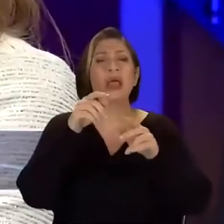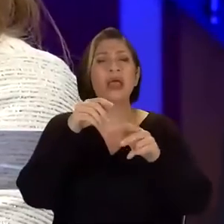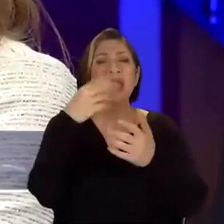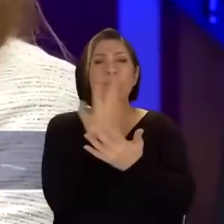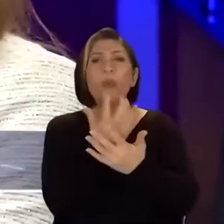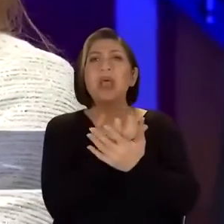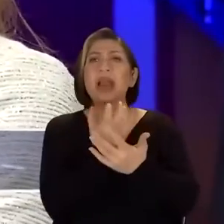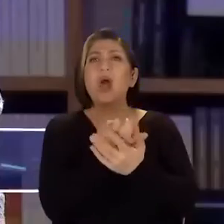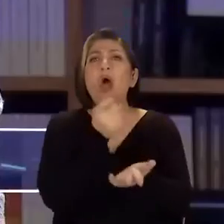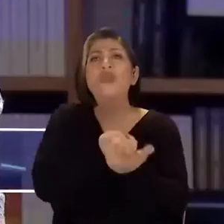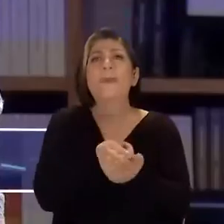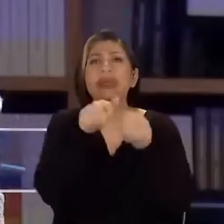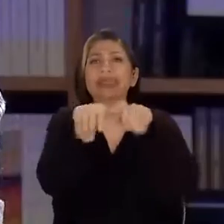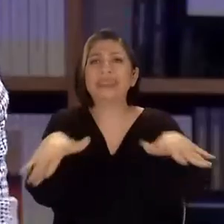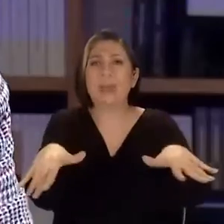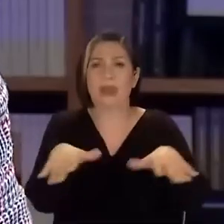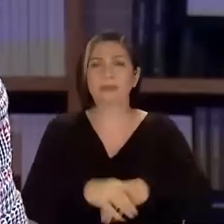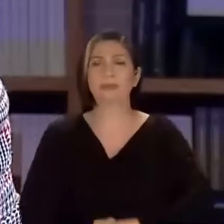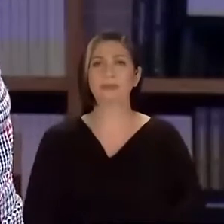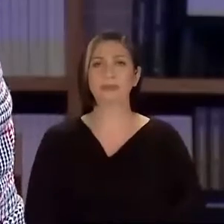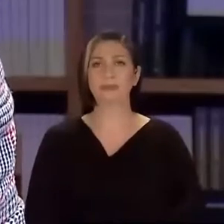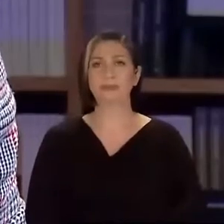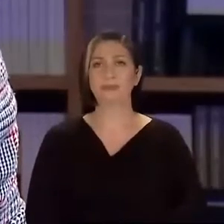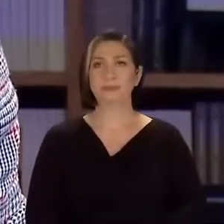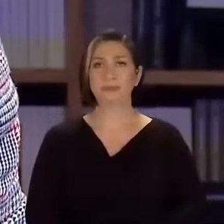sistemi MenaPay. Çok özetle. Güzel. Peki